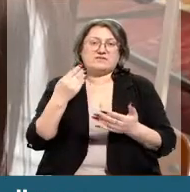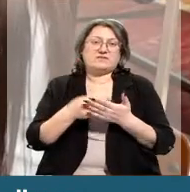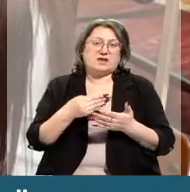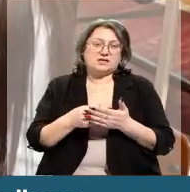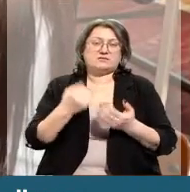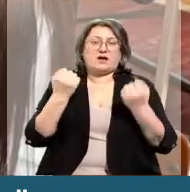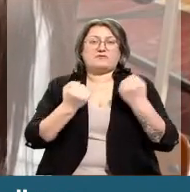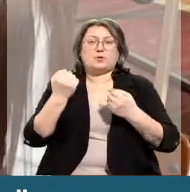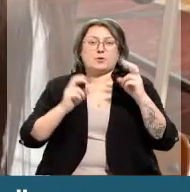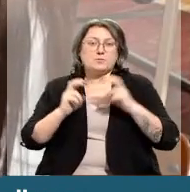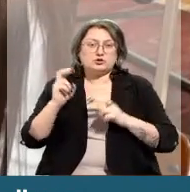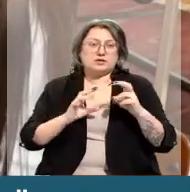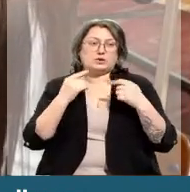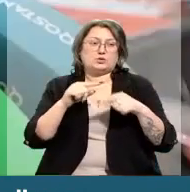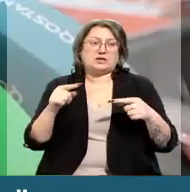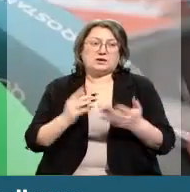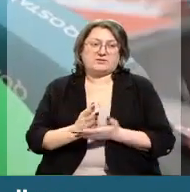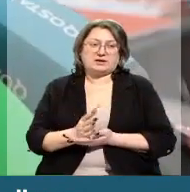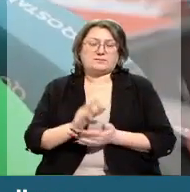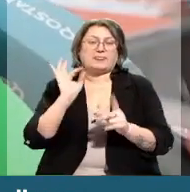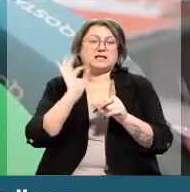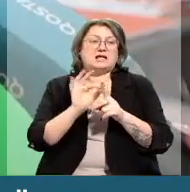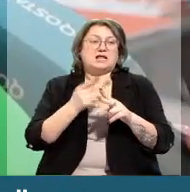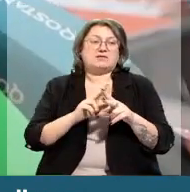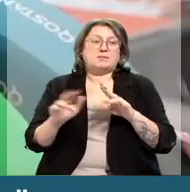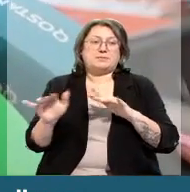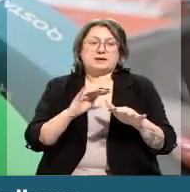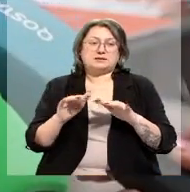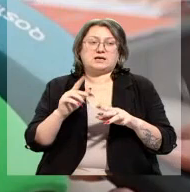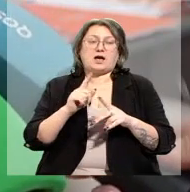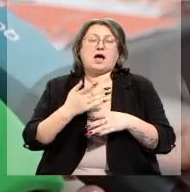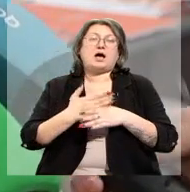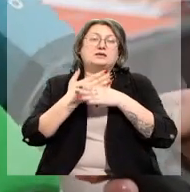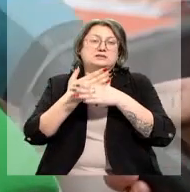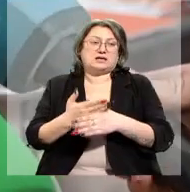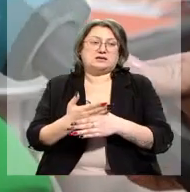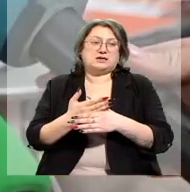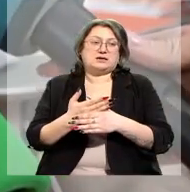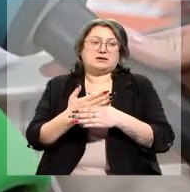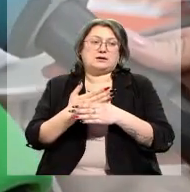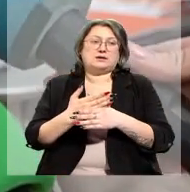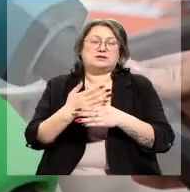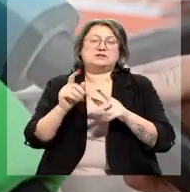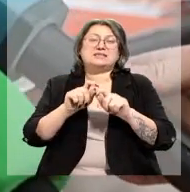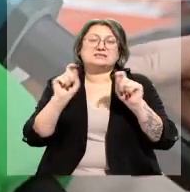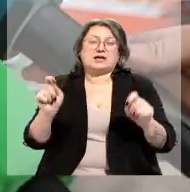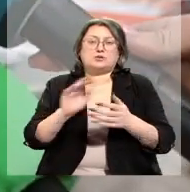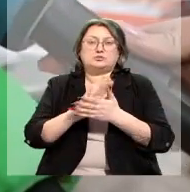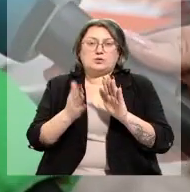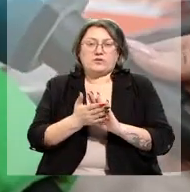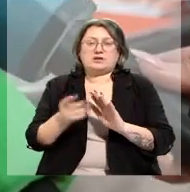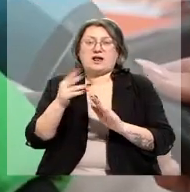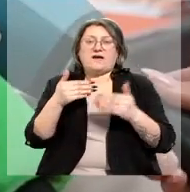финансовой, автопромышленной и других отраслей. Цель данного мероприятия – это оказание содействия или создание условий